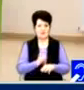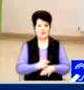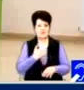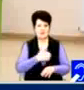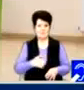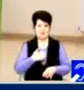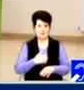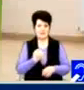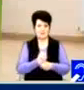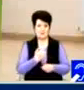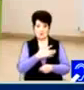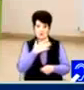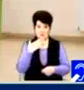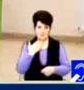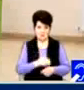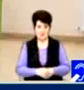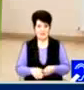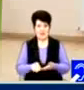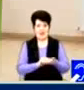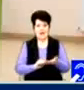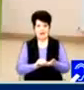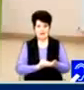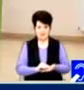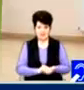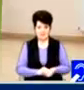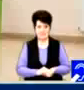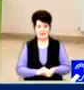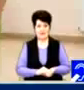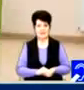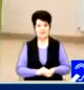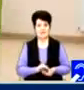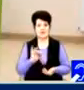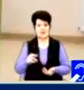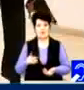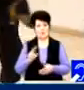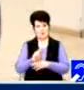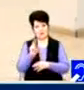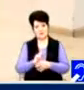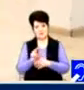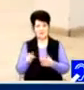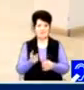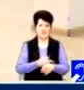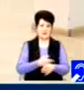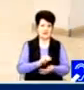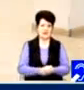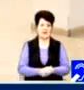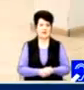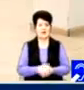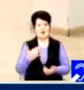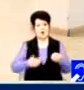să fii gata să muncești mult antrenam zilnice cu antrenor fără antrenor